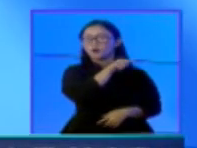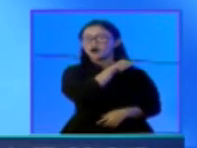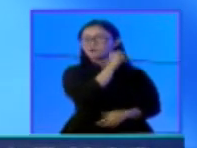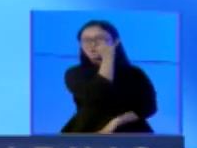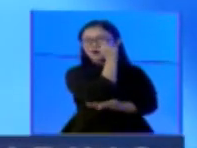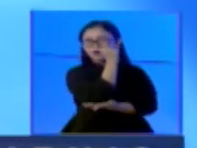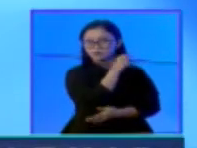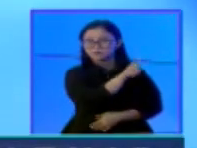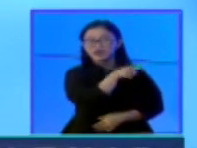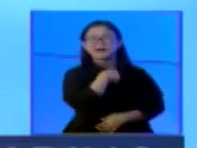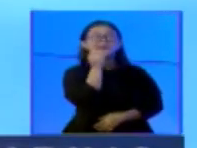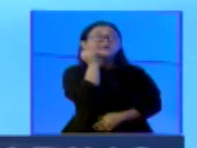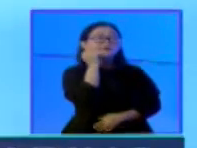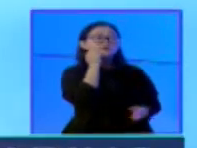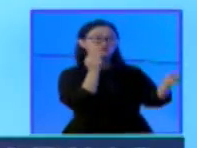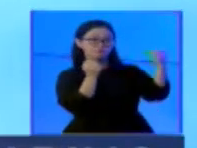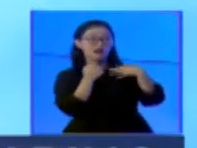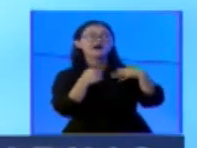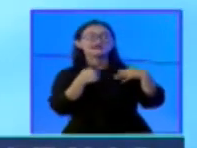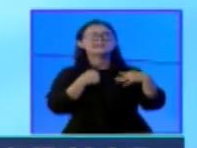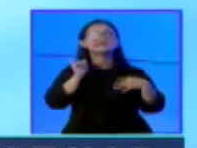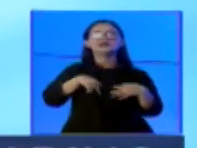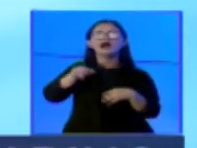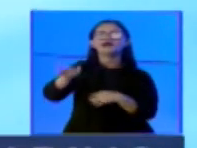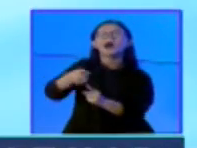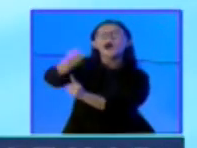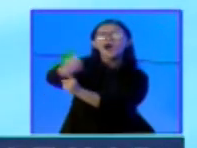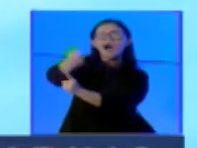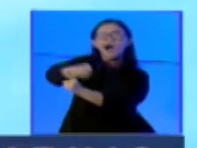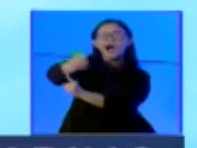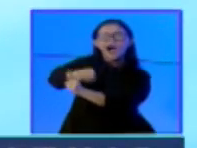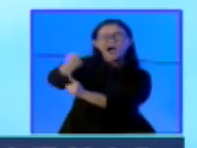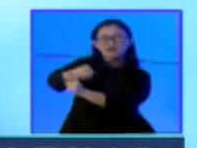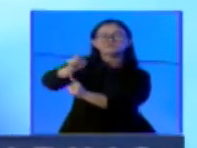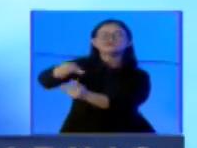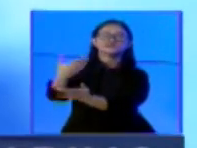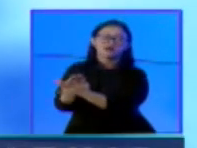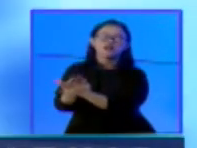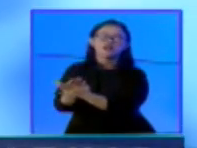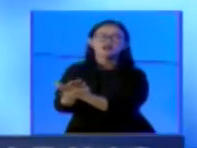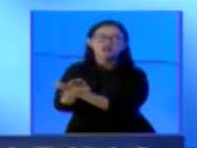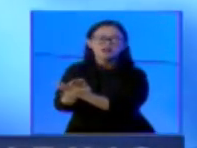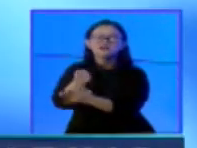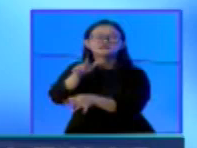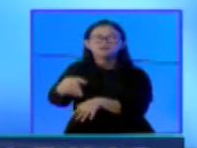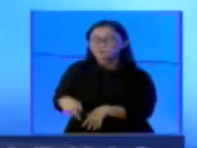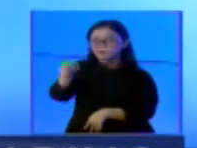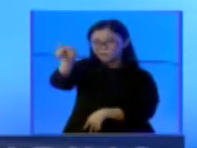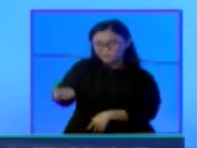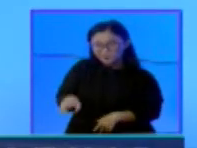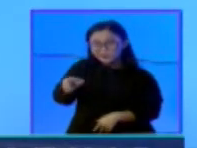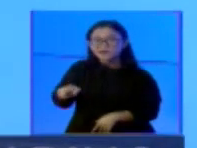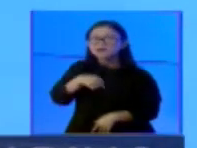ibu korban di depan polisi, dirinya menganiaya anaknya sendiri hingga tewas karena korban tidak menurut saat